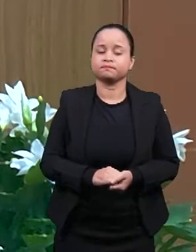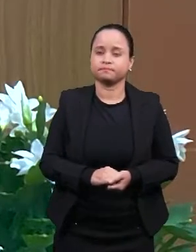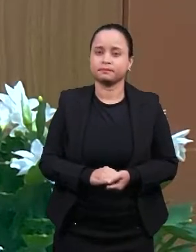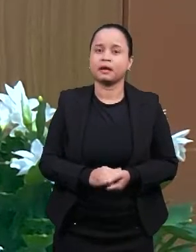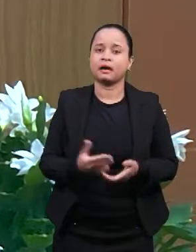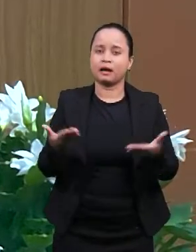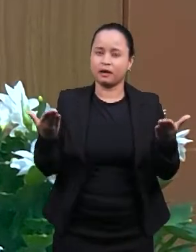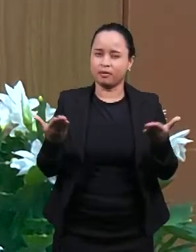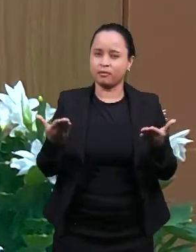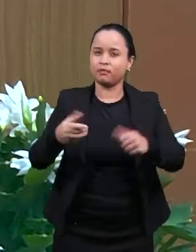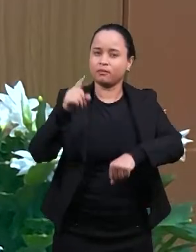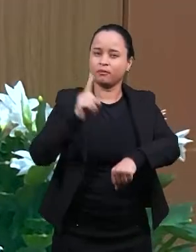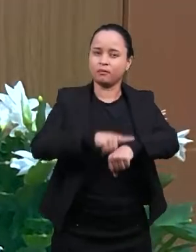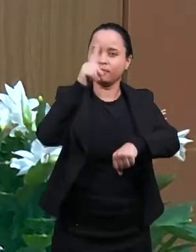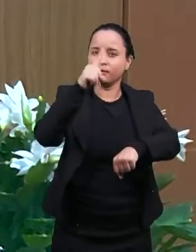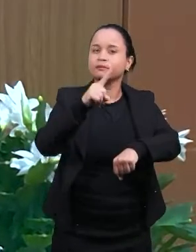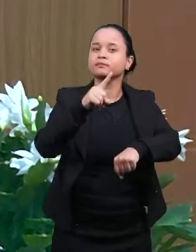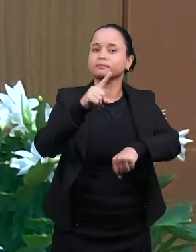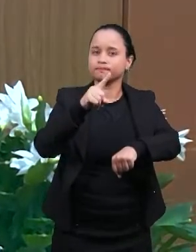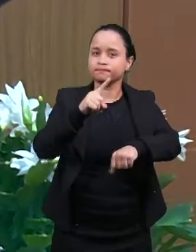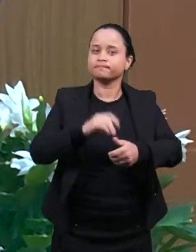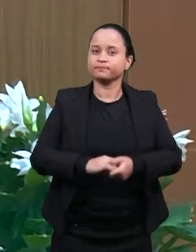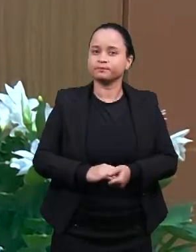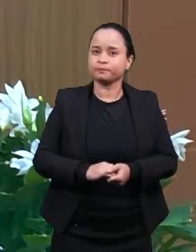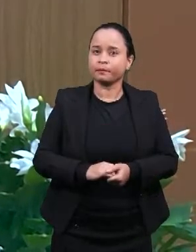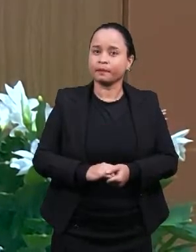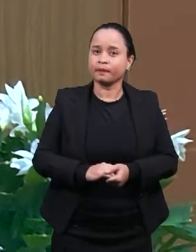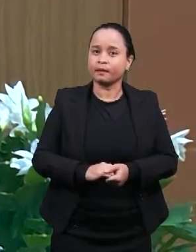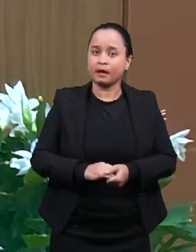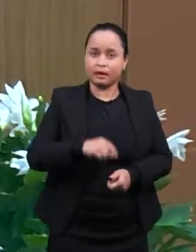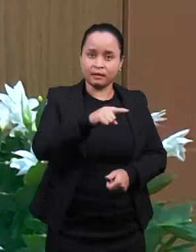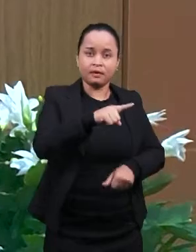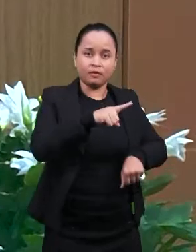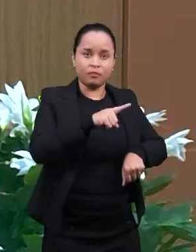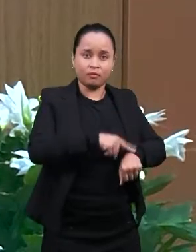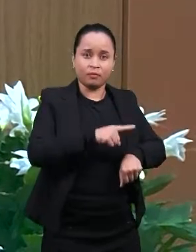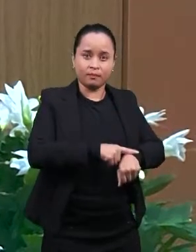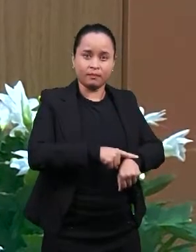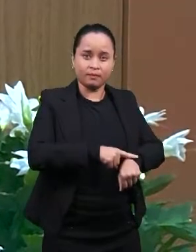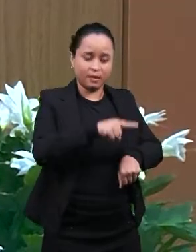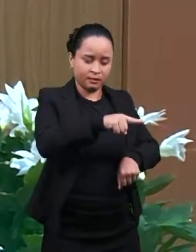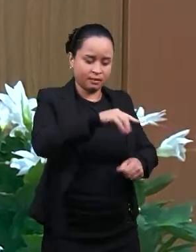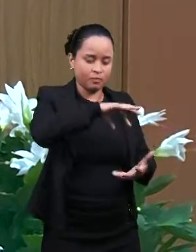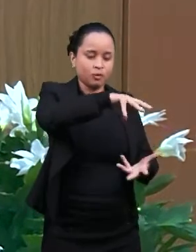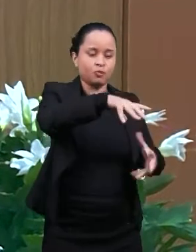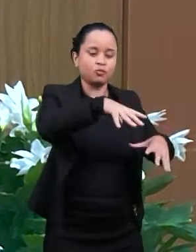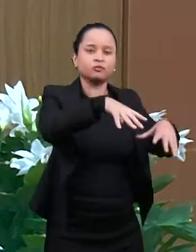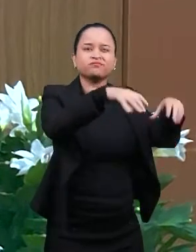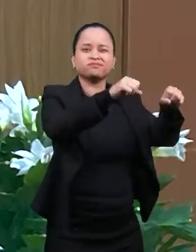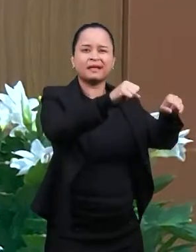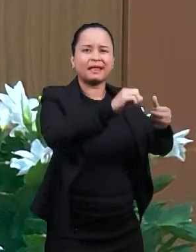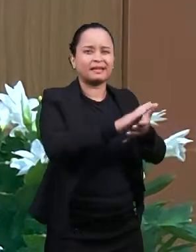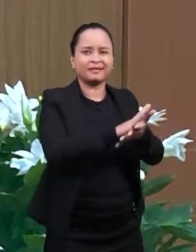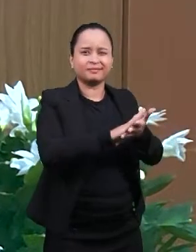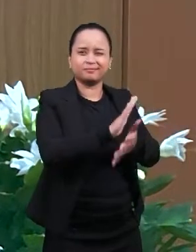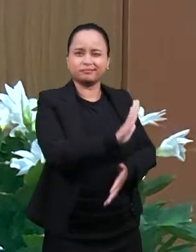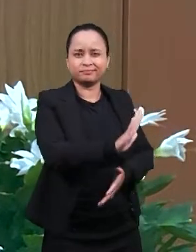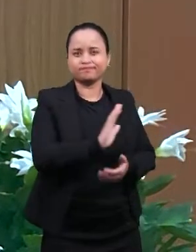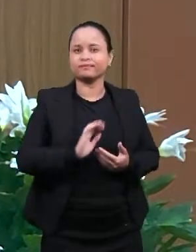Это время церкви, но время тьмы для мира, который вокруг нас. И текст